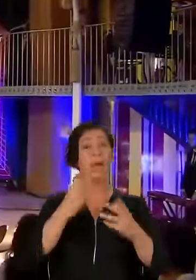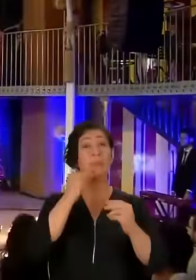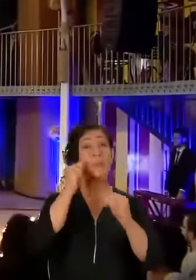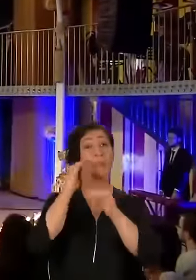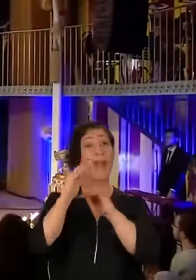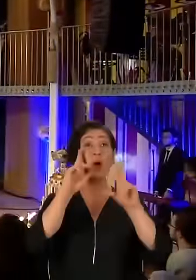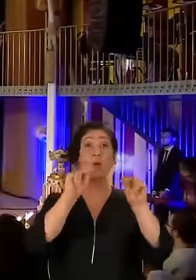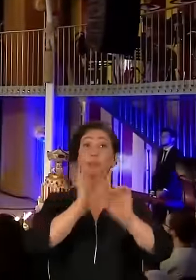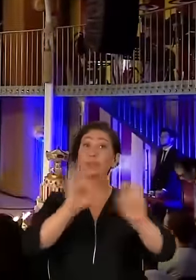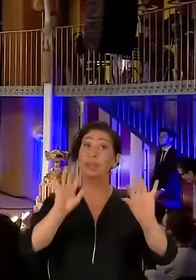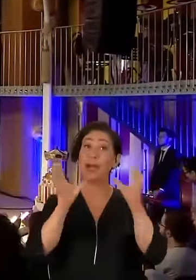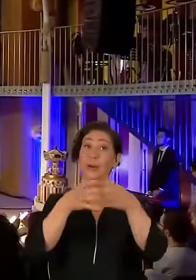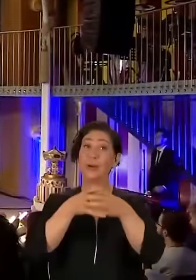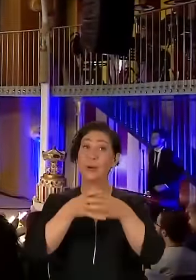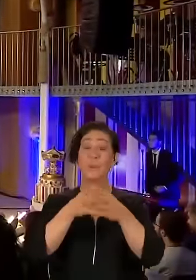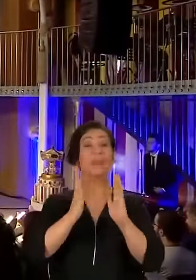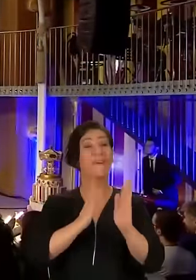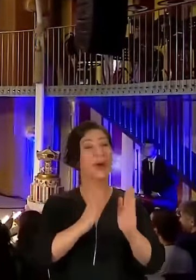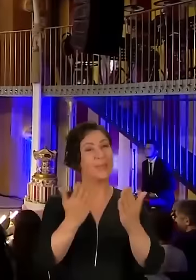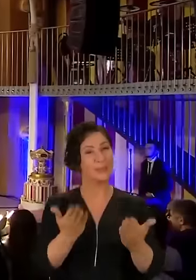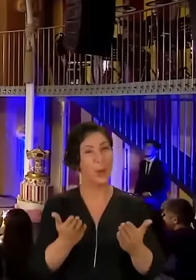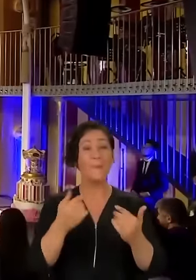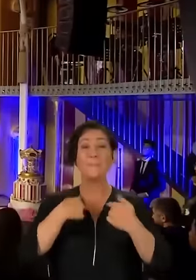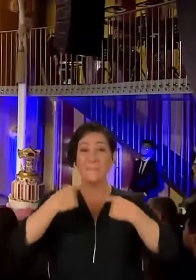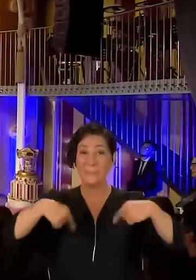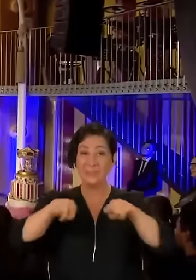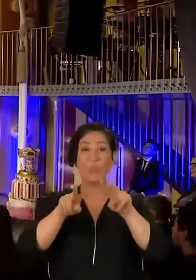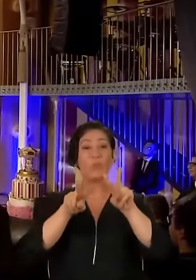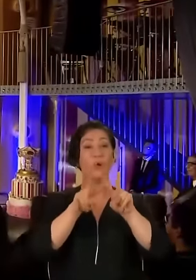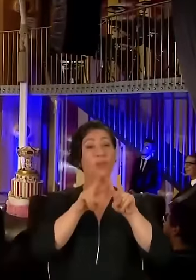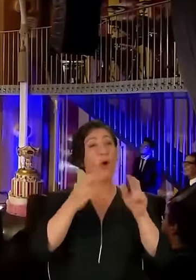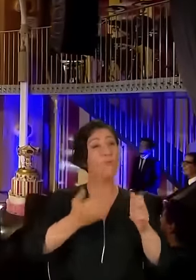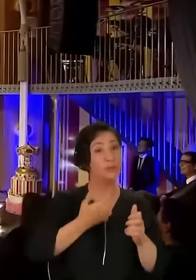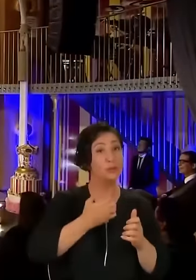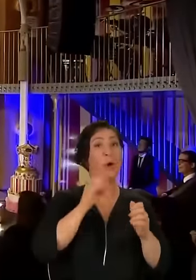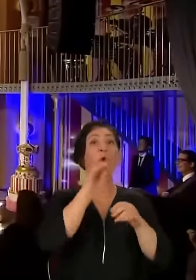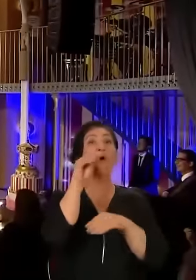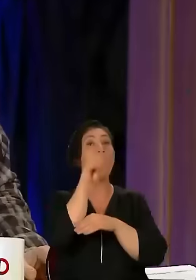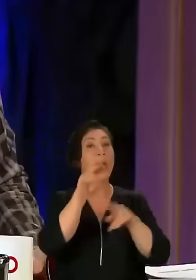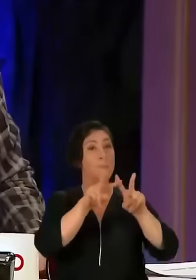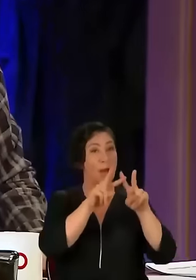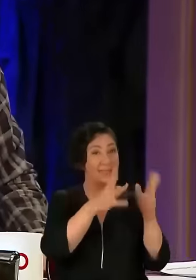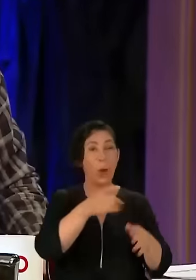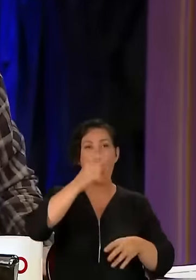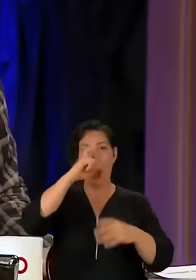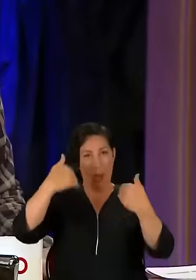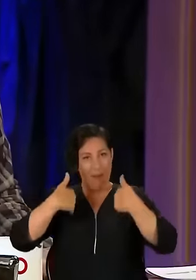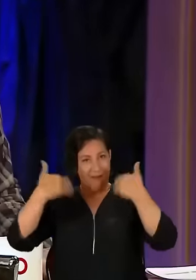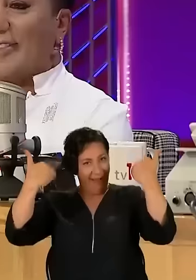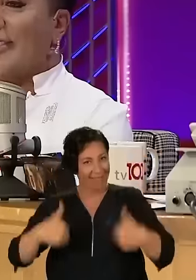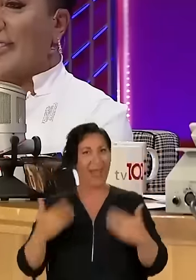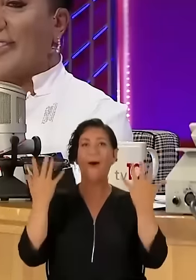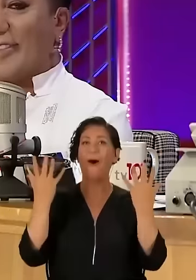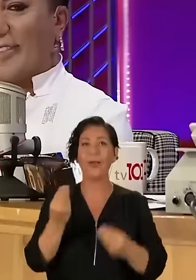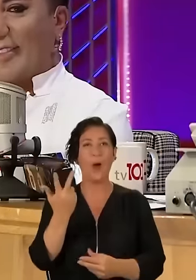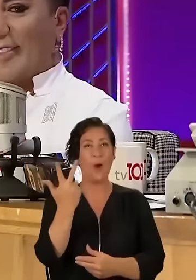Hanımlar beyler, Uykusuzlar Kulübü devam ediyor. Biz de Murat Övüç ve Kobra Murat ve Okan Bayülgen